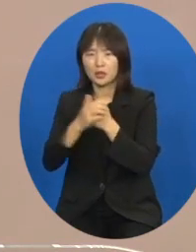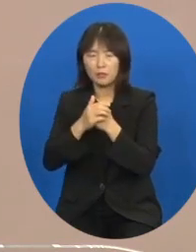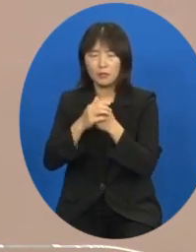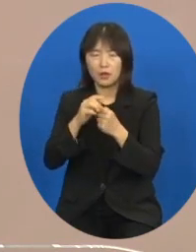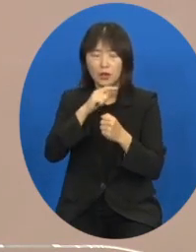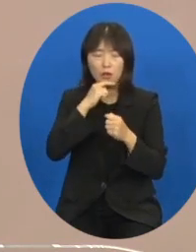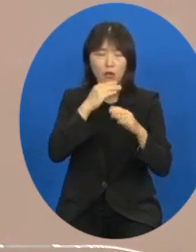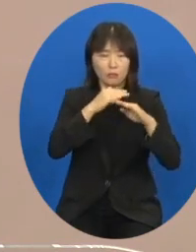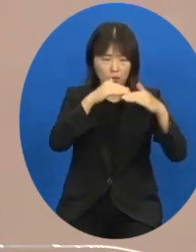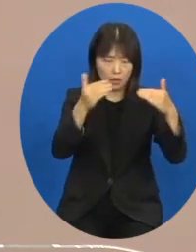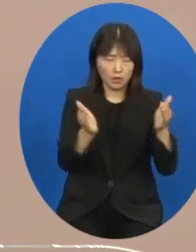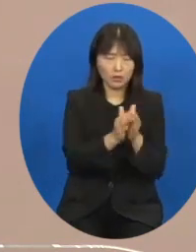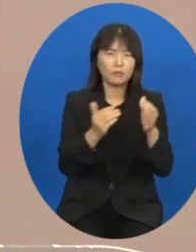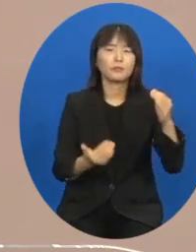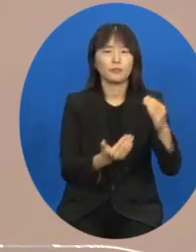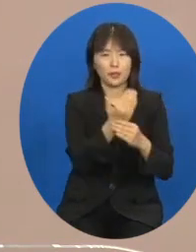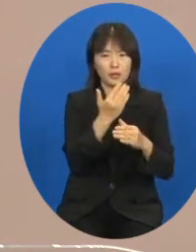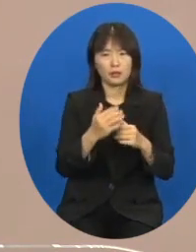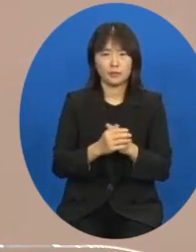거예요.